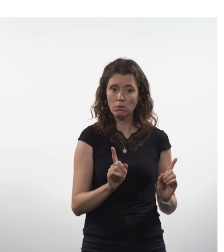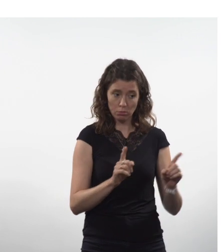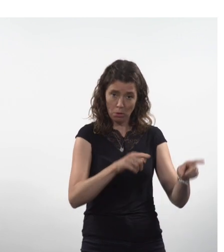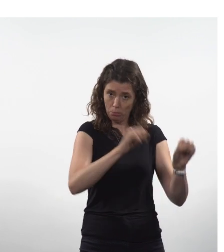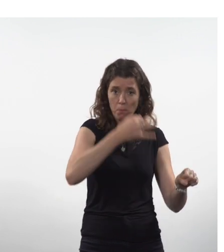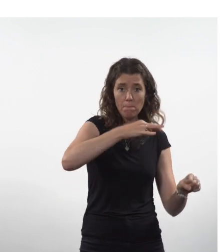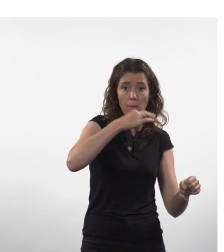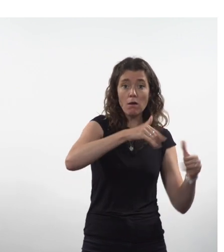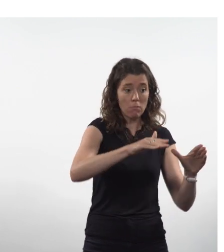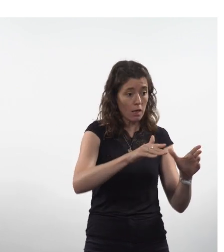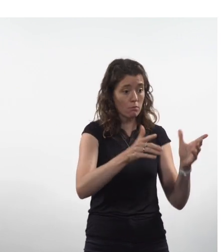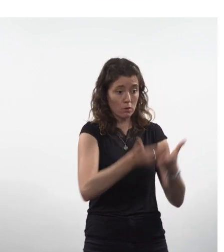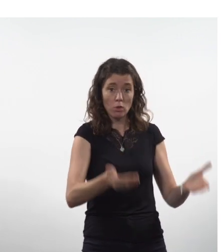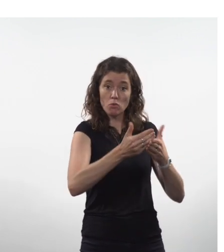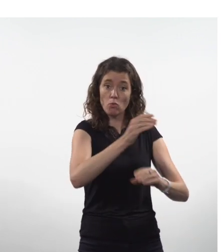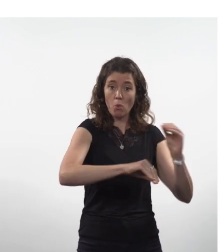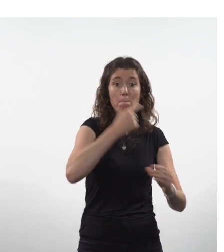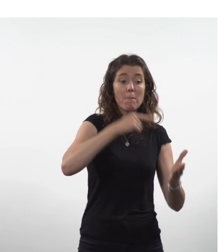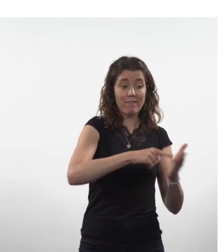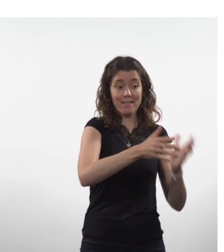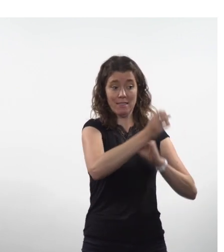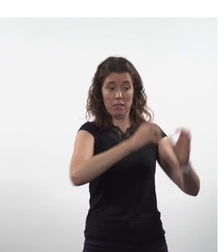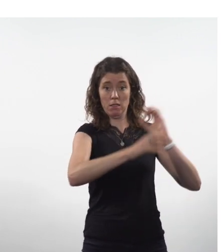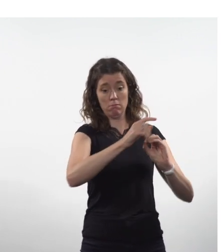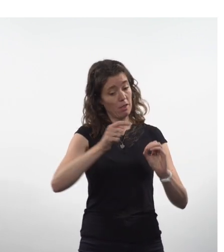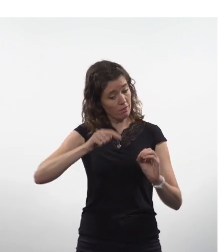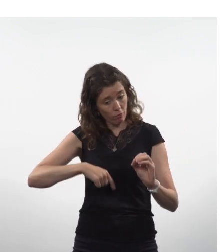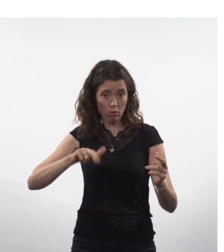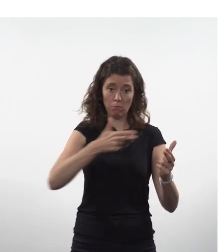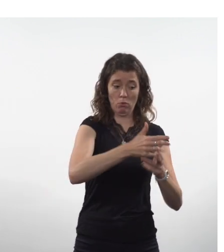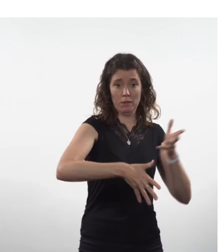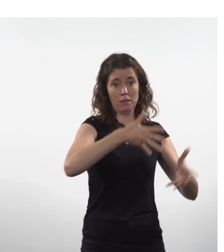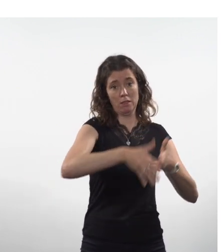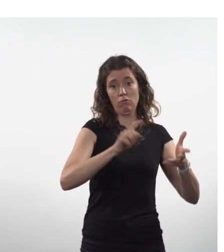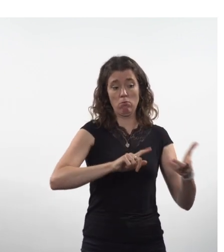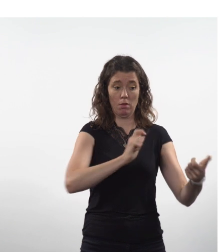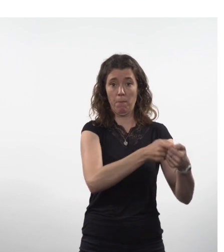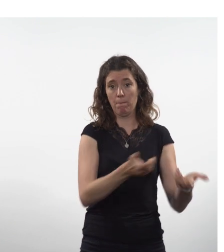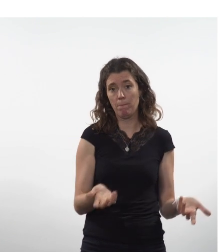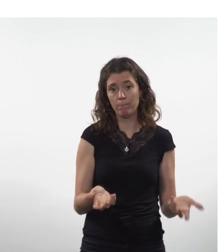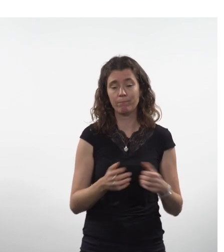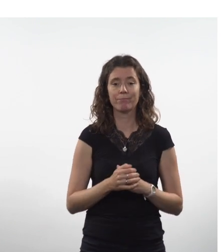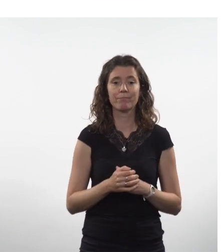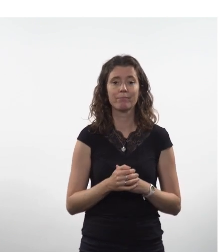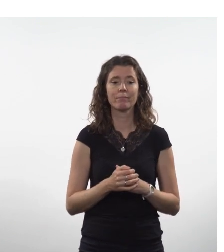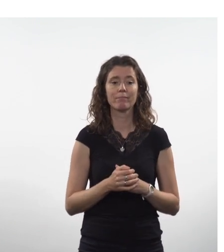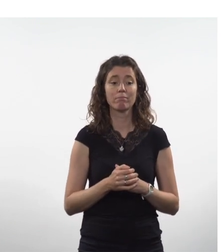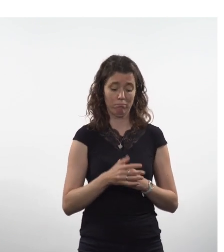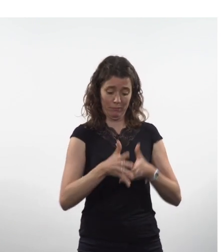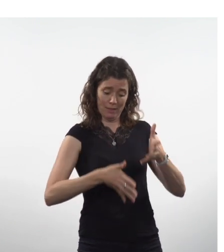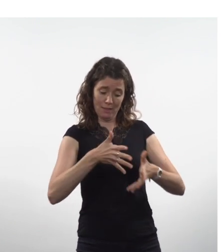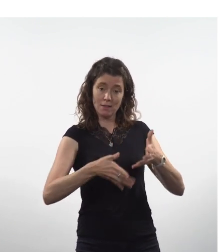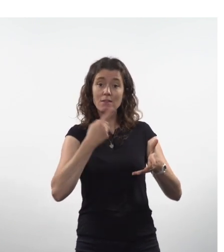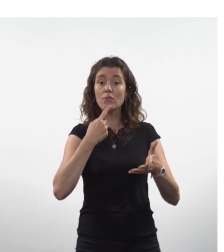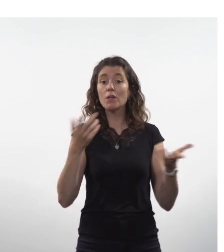dans cette situation de soins, est plus à l'aise en langue des signes, il va falloir utiliser la langue des signes. Et utiliser la langue des signes, ça